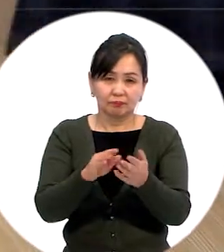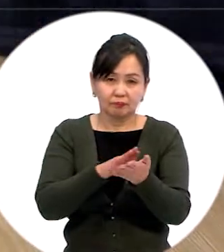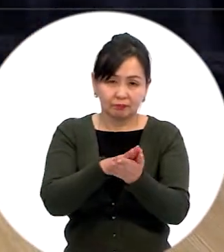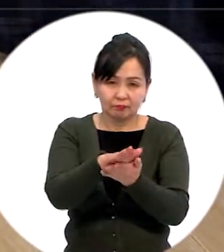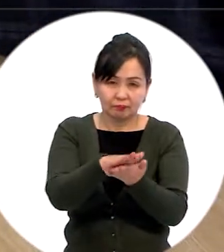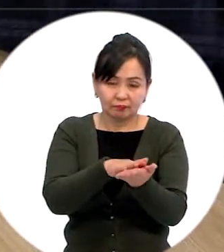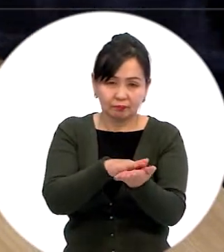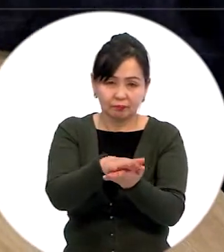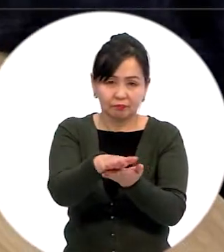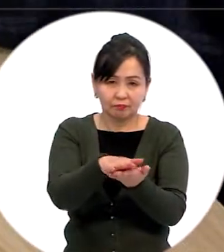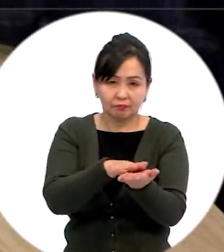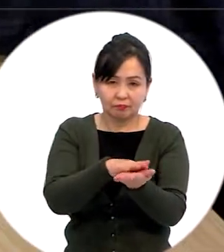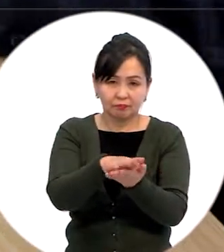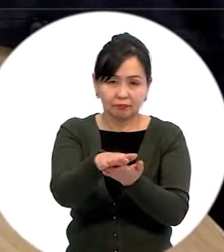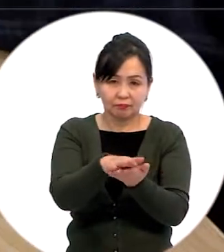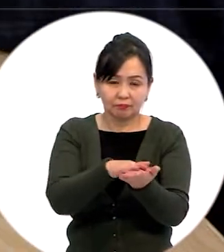ойлгомжтой